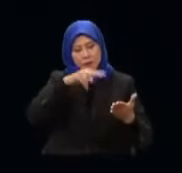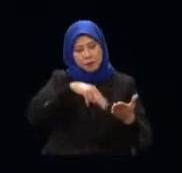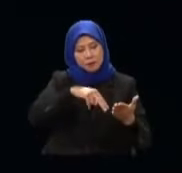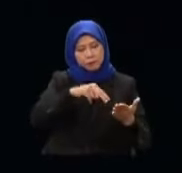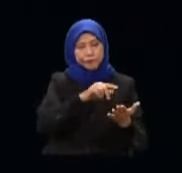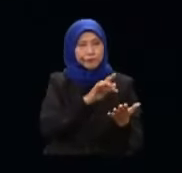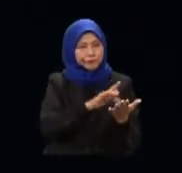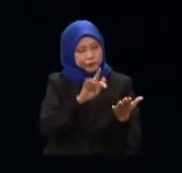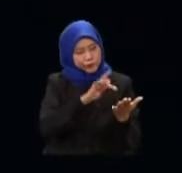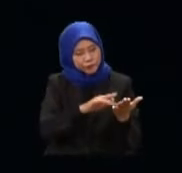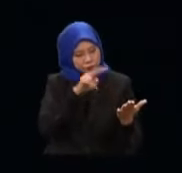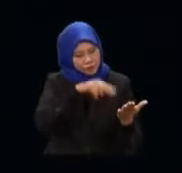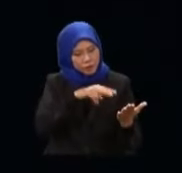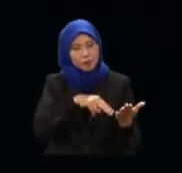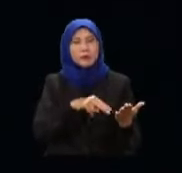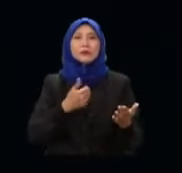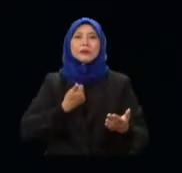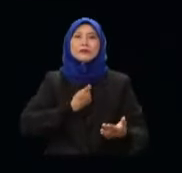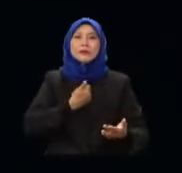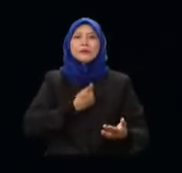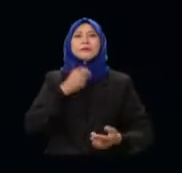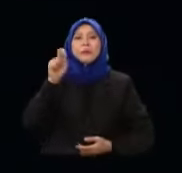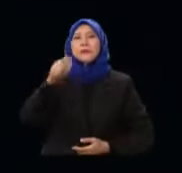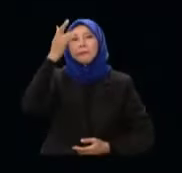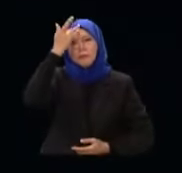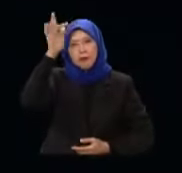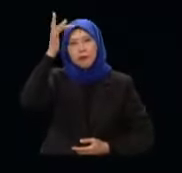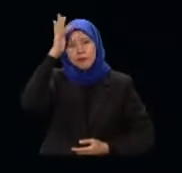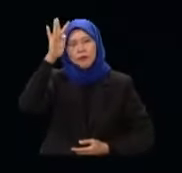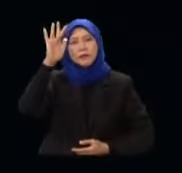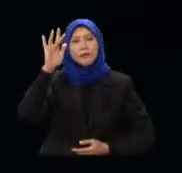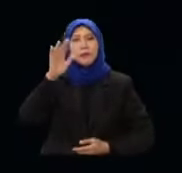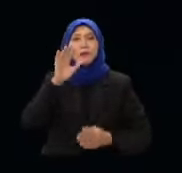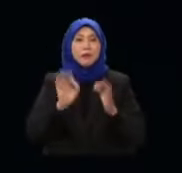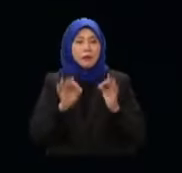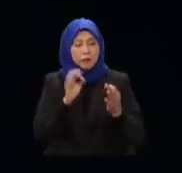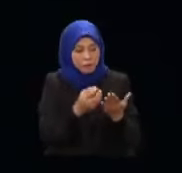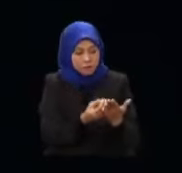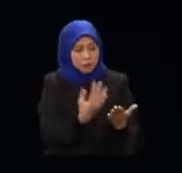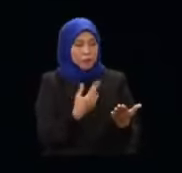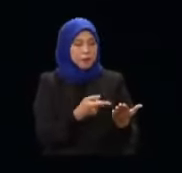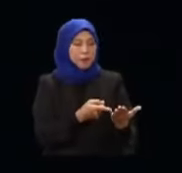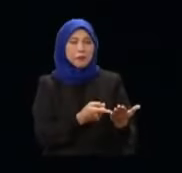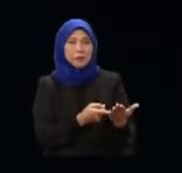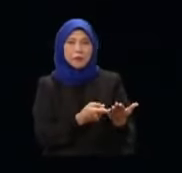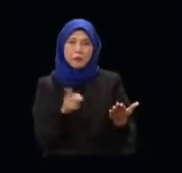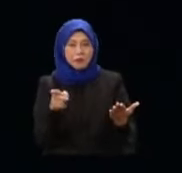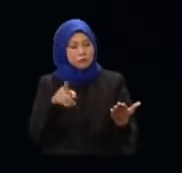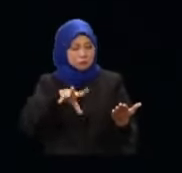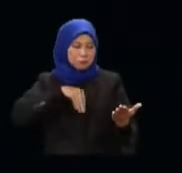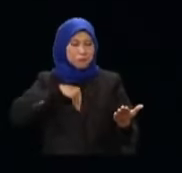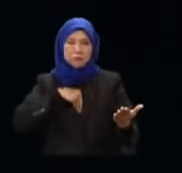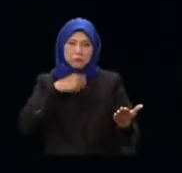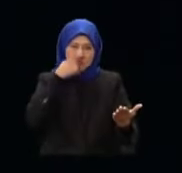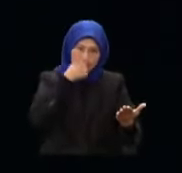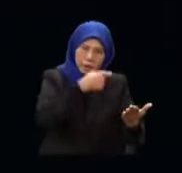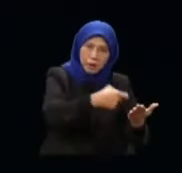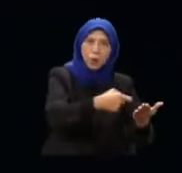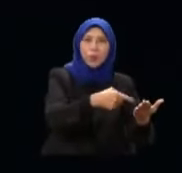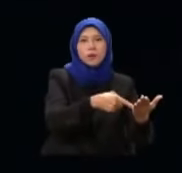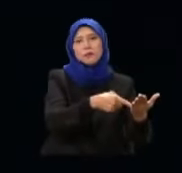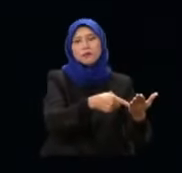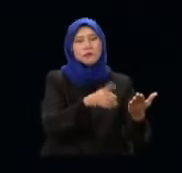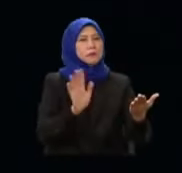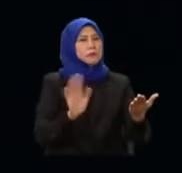media sosial Nike kena gejala hehehe Jangan apel yang dipamerkan dalam media sosial itu kita pilih mustahil bulat-bulat